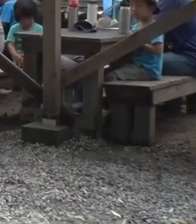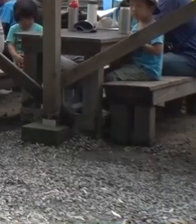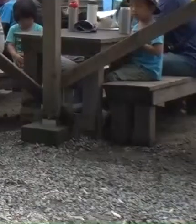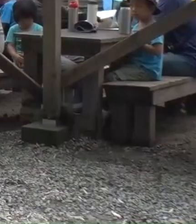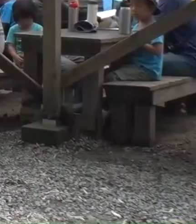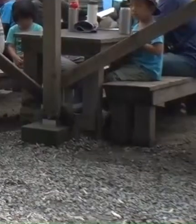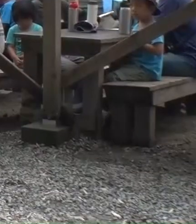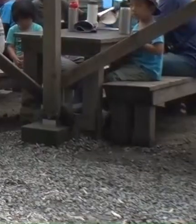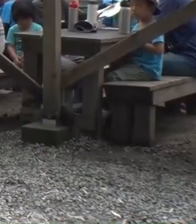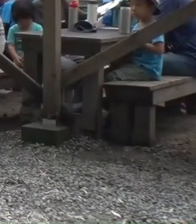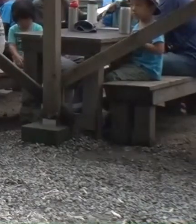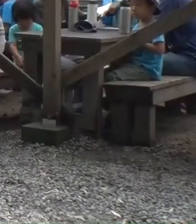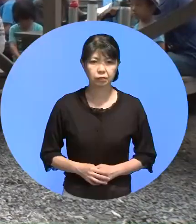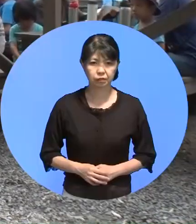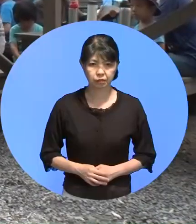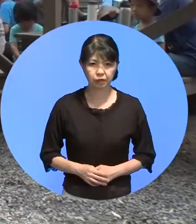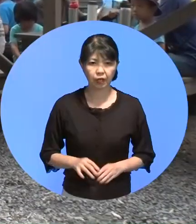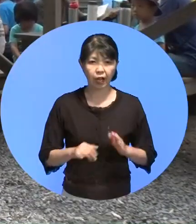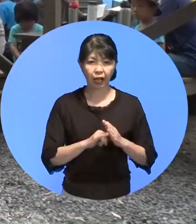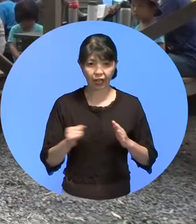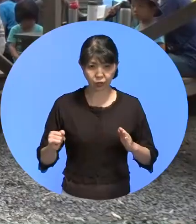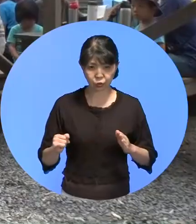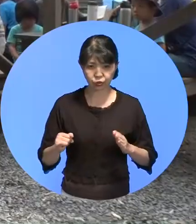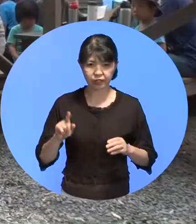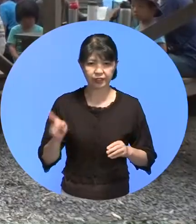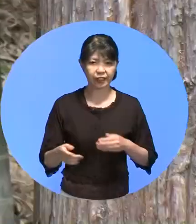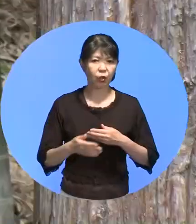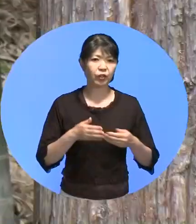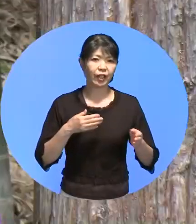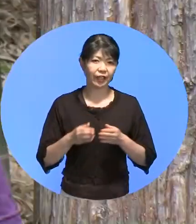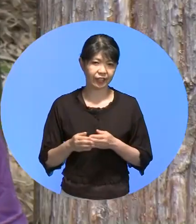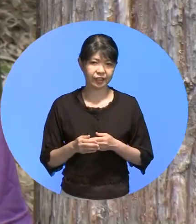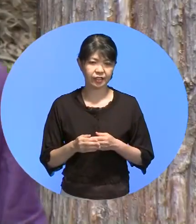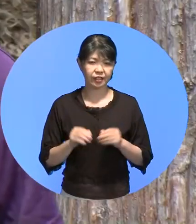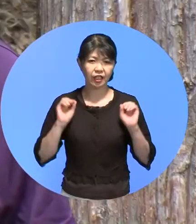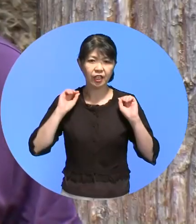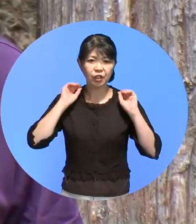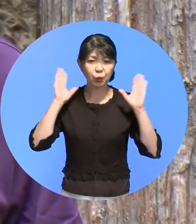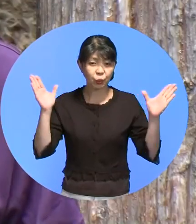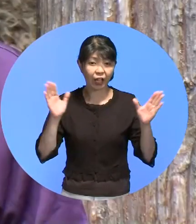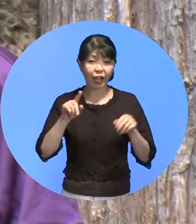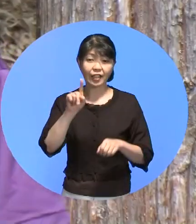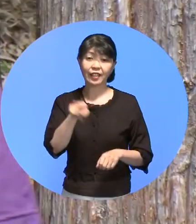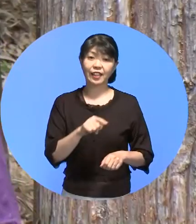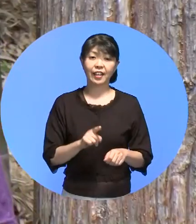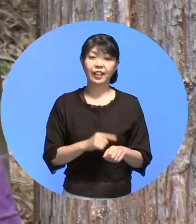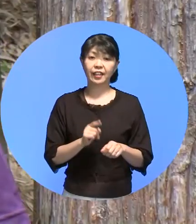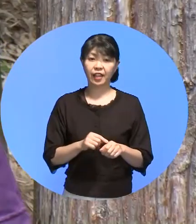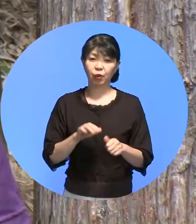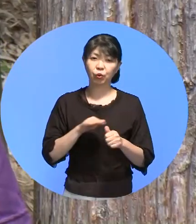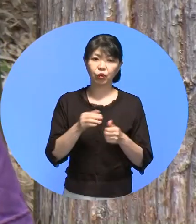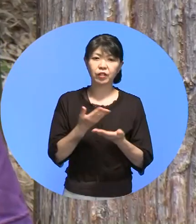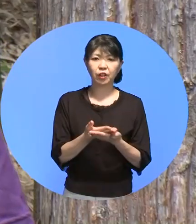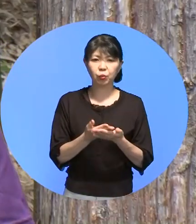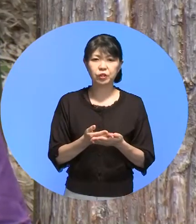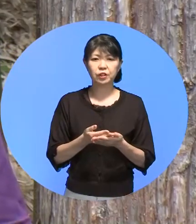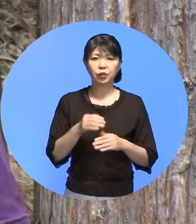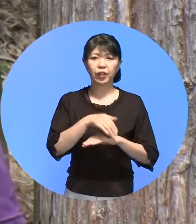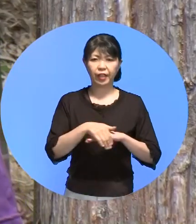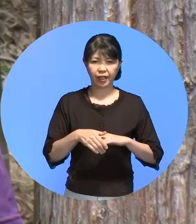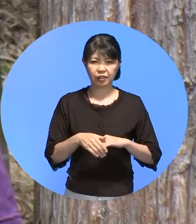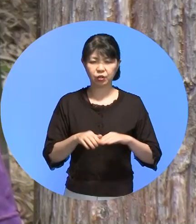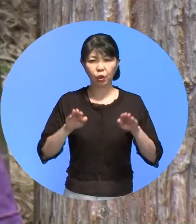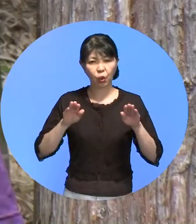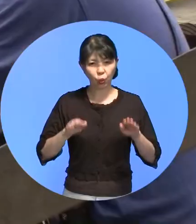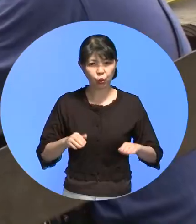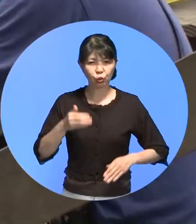ました。これは家族で自然を体験し、社会性と豊かな人間性を育んでもらおうと企画